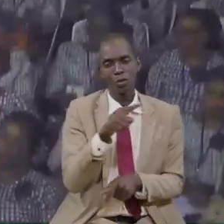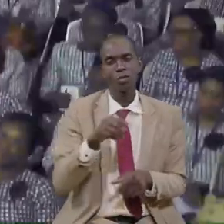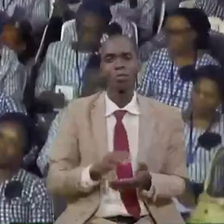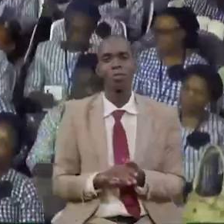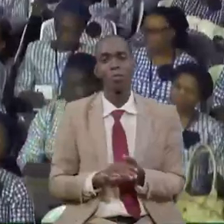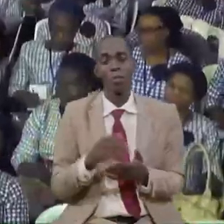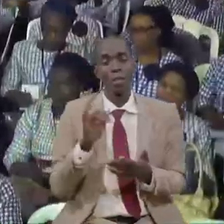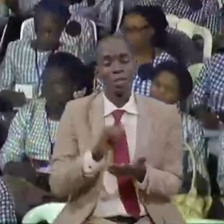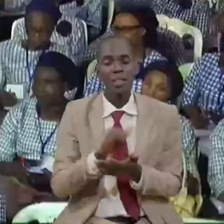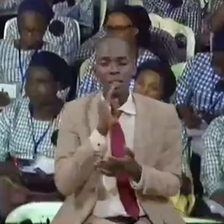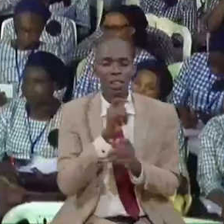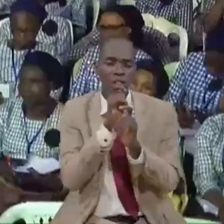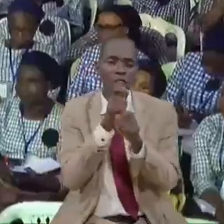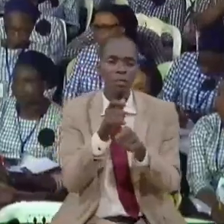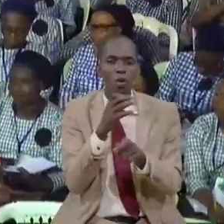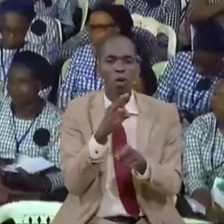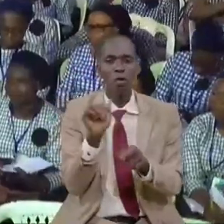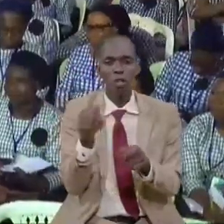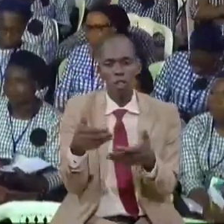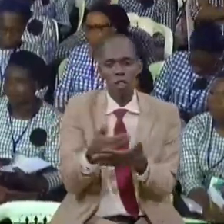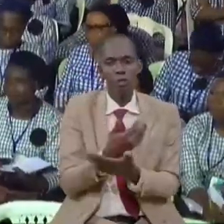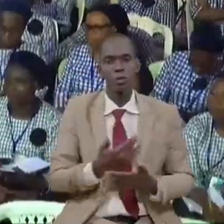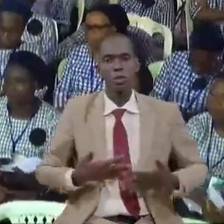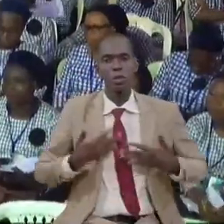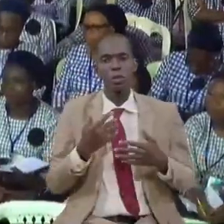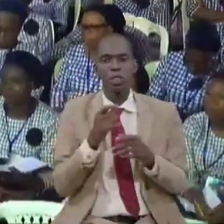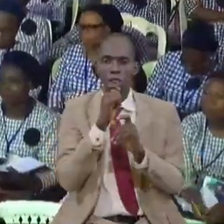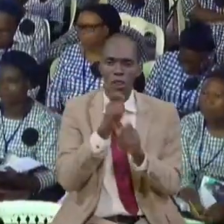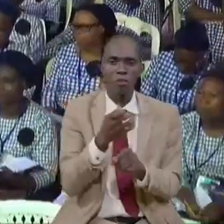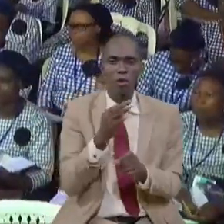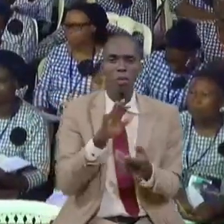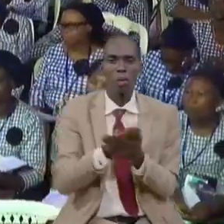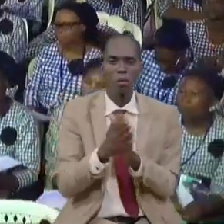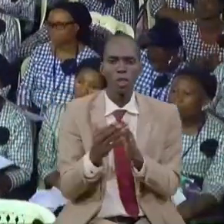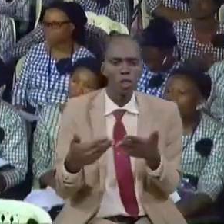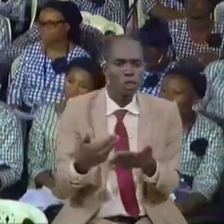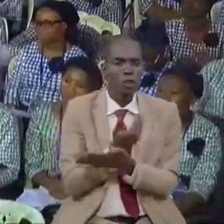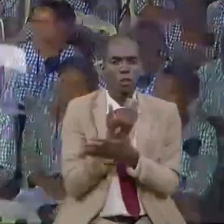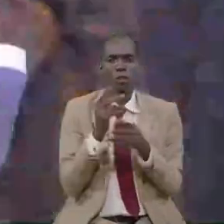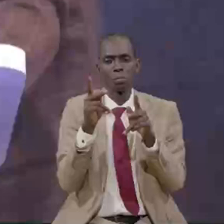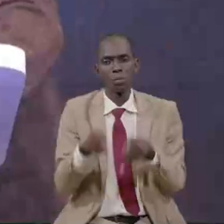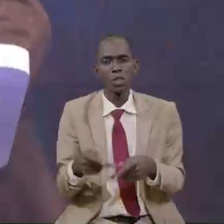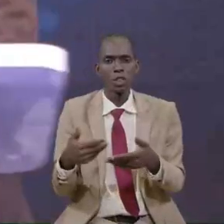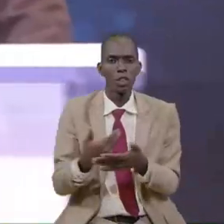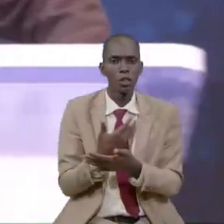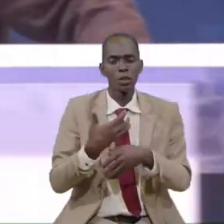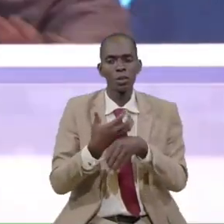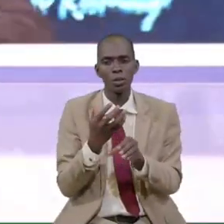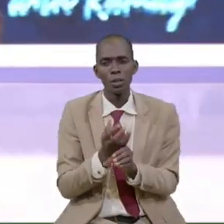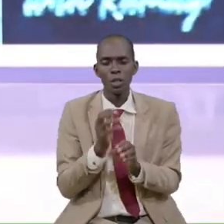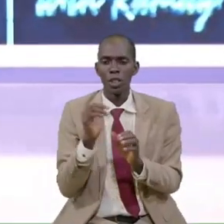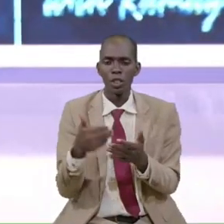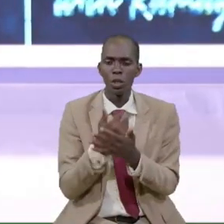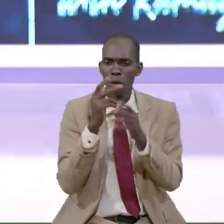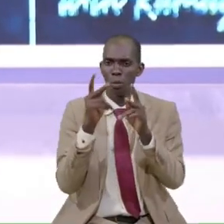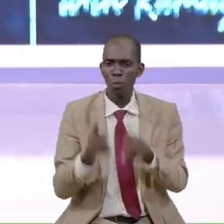d'une nouvelle vie, le don d'être une nouvelle créature, le don d'être une nouvelle personne,